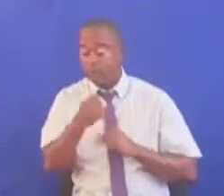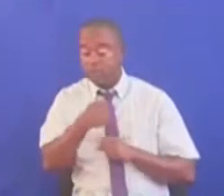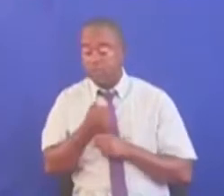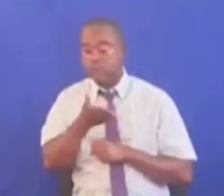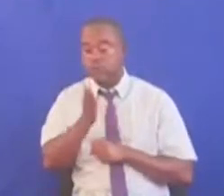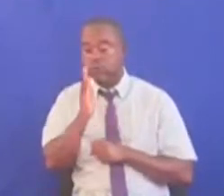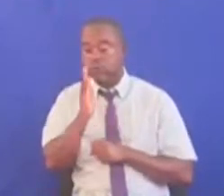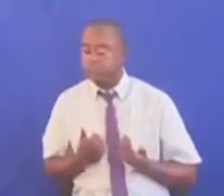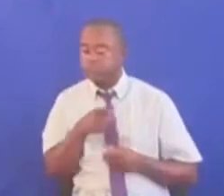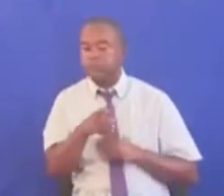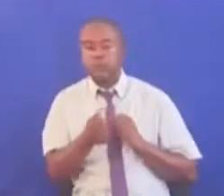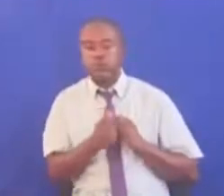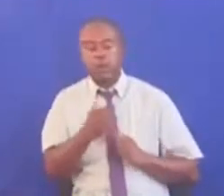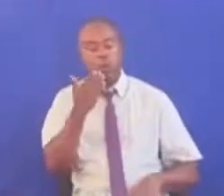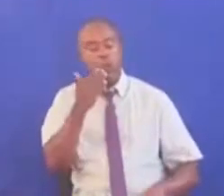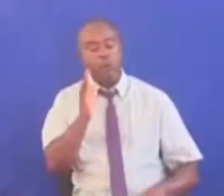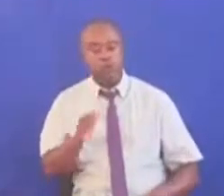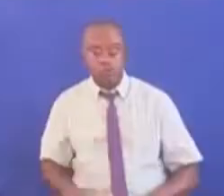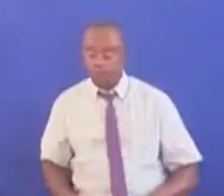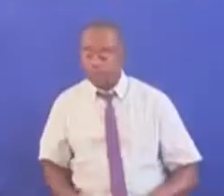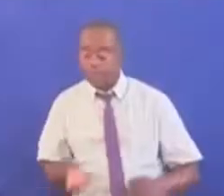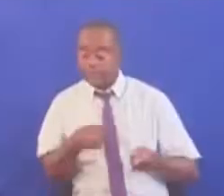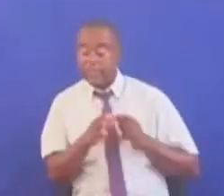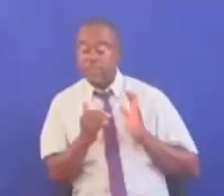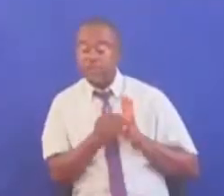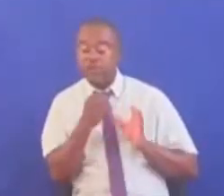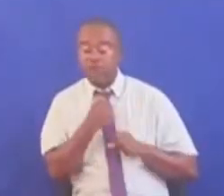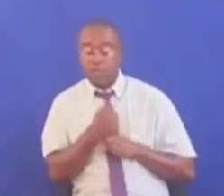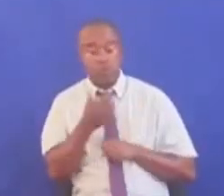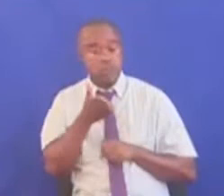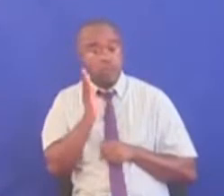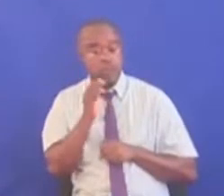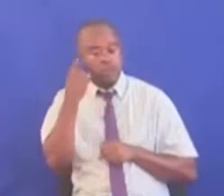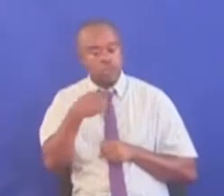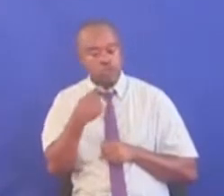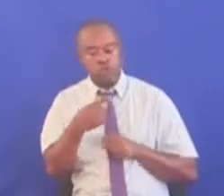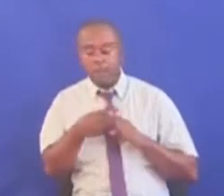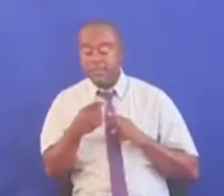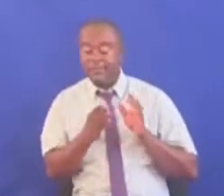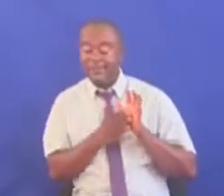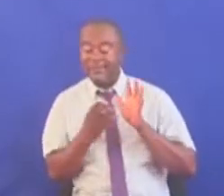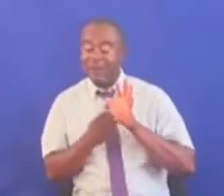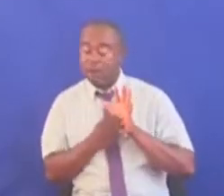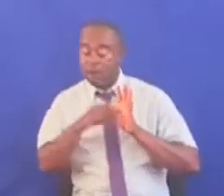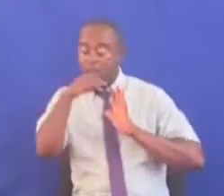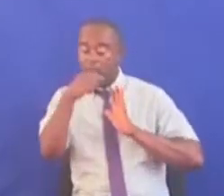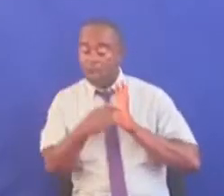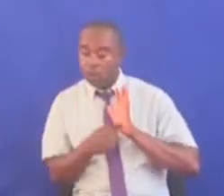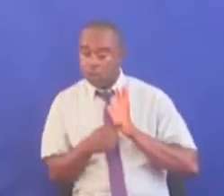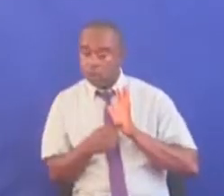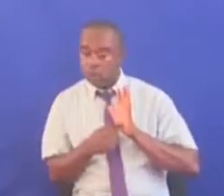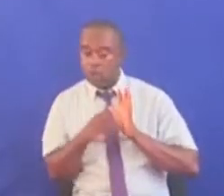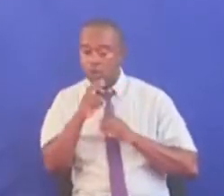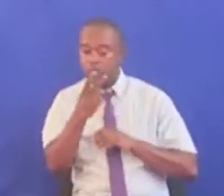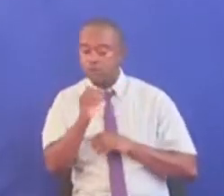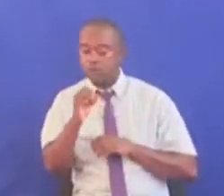vielelezo. Hivyo amewataka wanaopeleka mashauri hayo wawasilishe vielelezo kamili ili haki yao ipatikane, huku akizitaka mamlaka